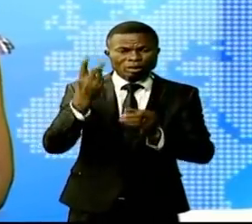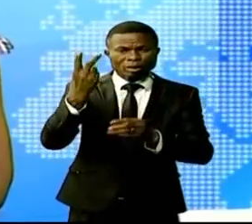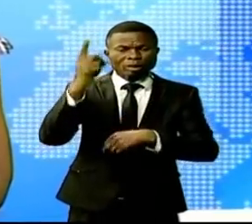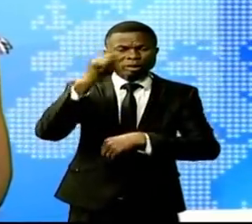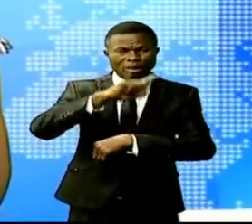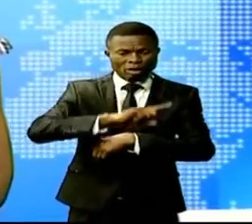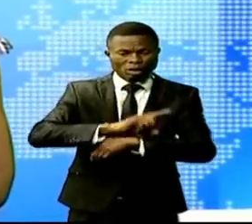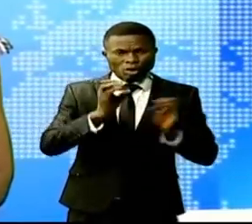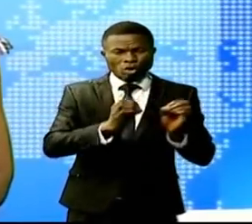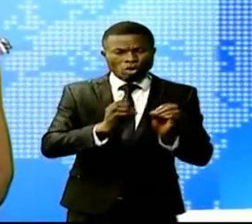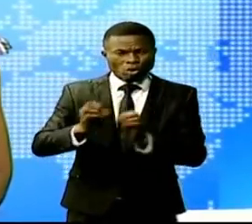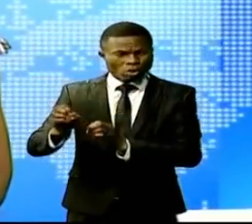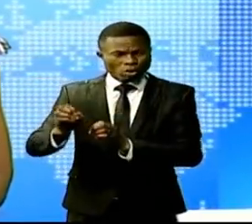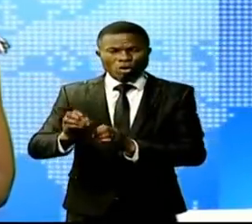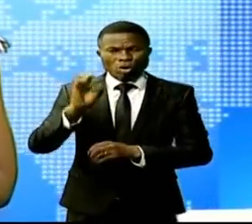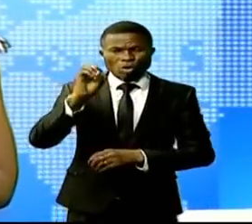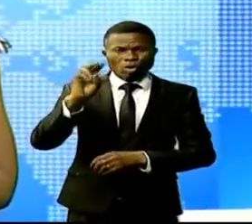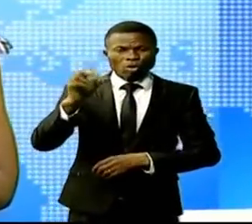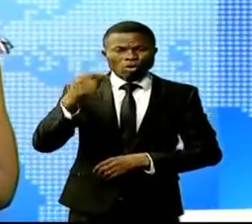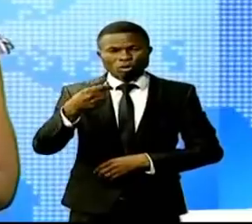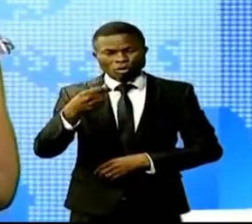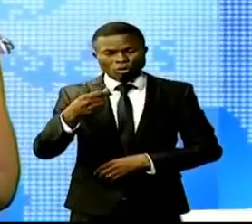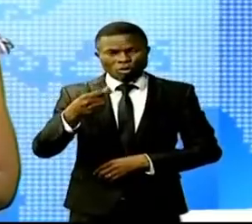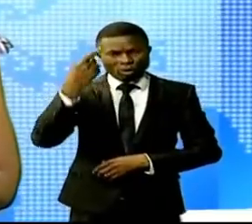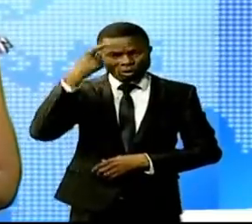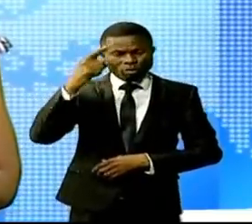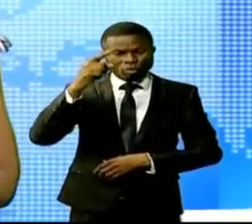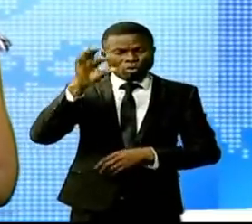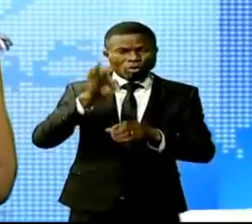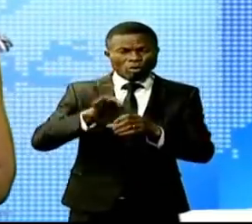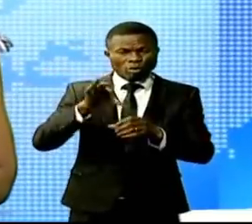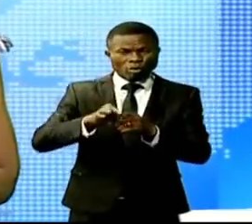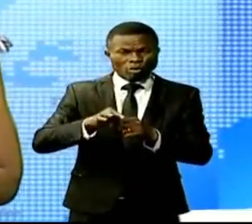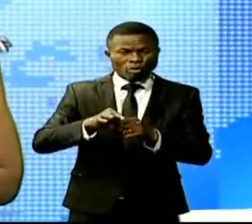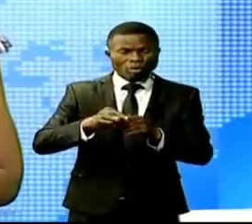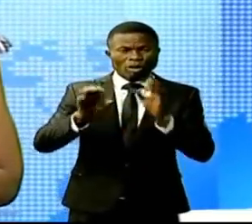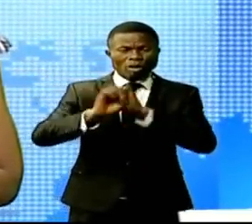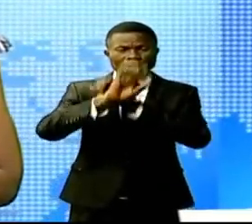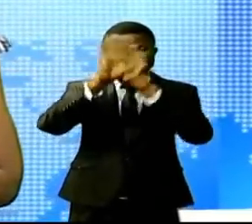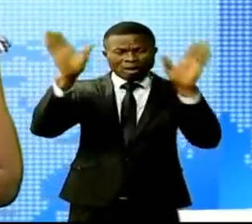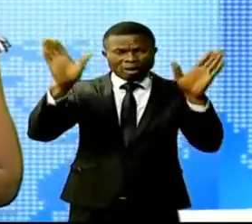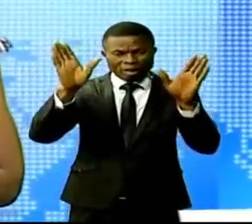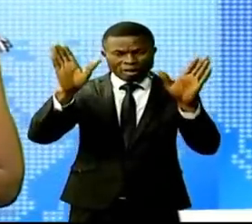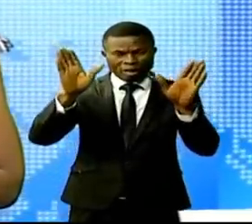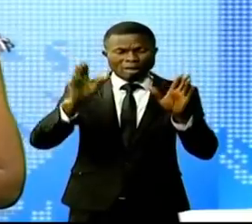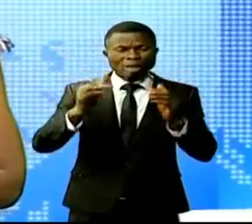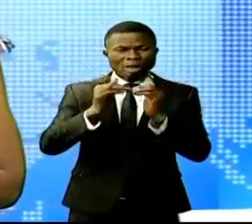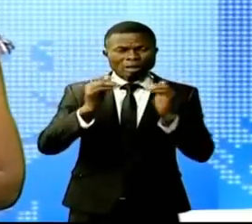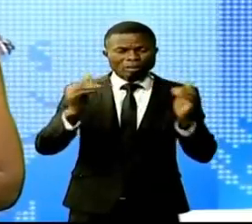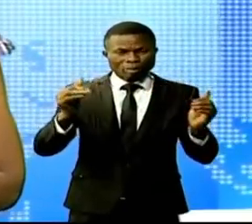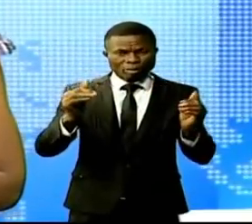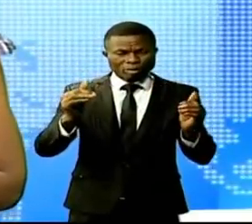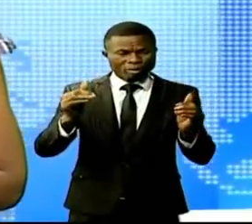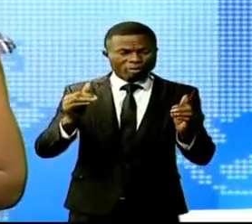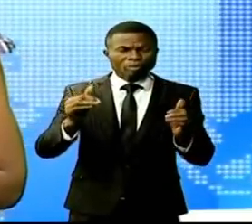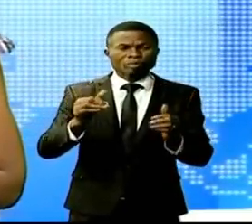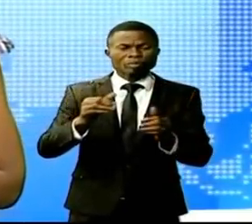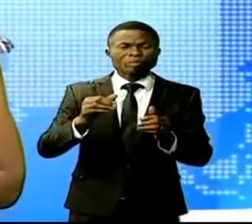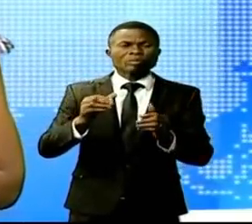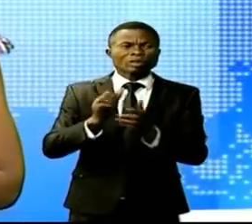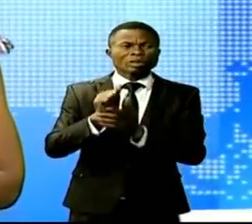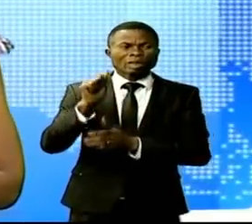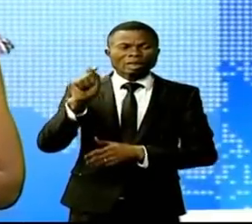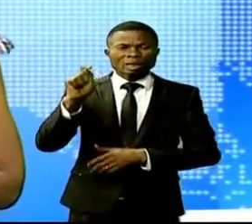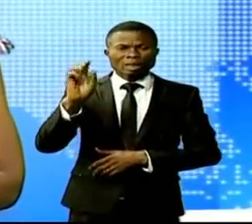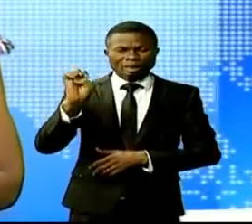2 jours organisée par l'ONG Agir pour les élections transparentes et apaisées à État en sigle. C'est